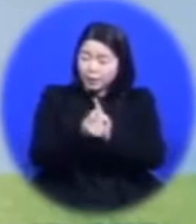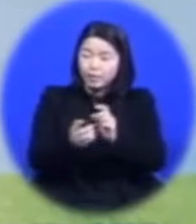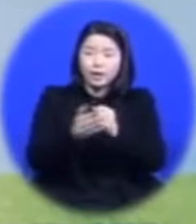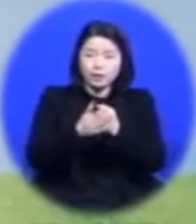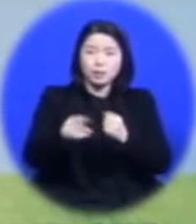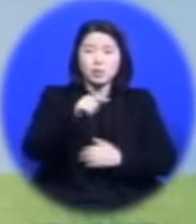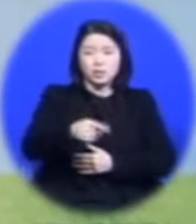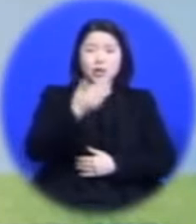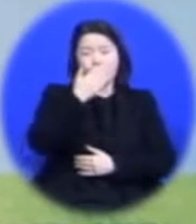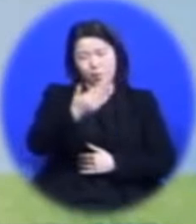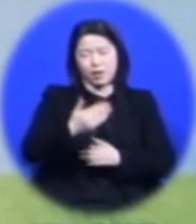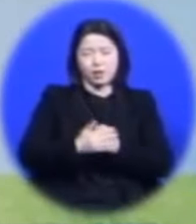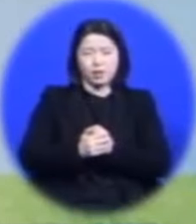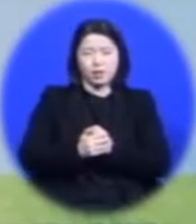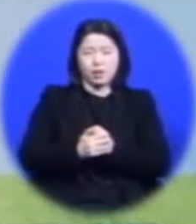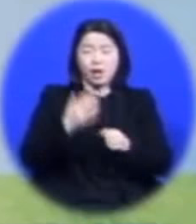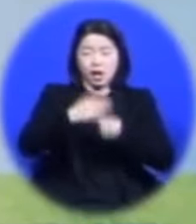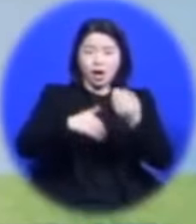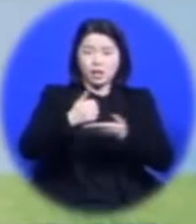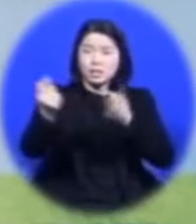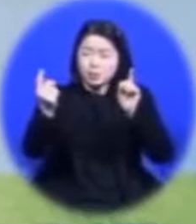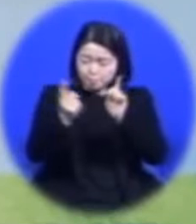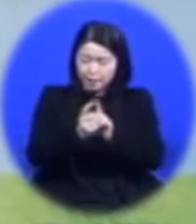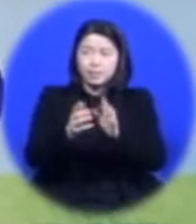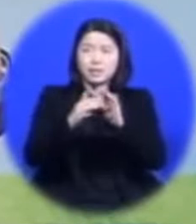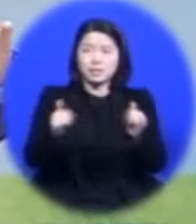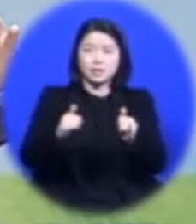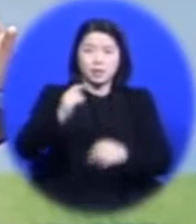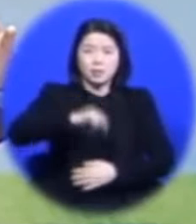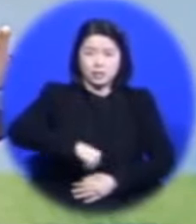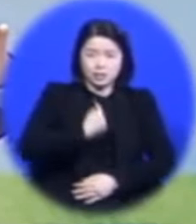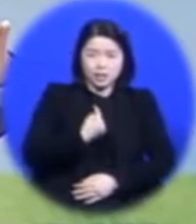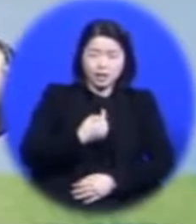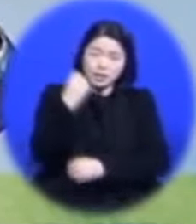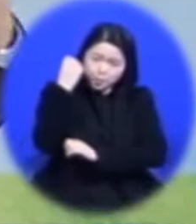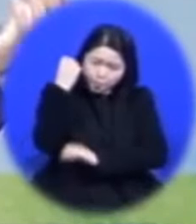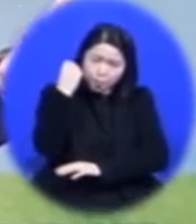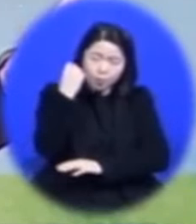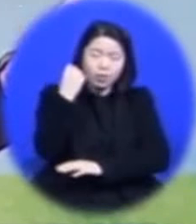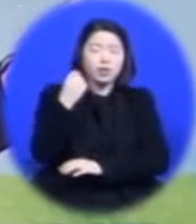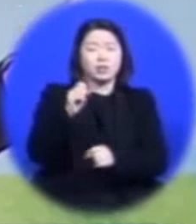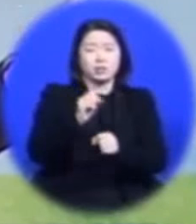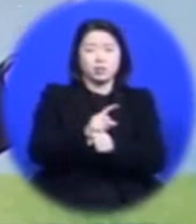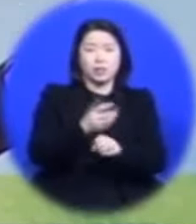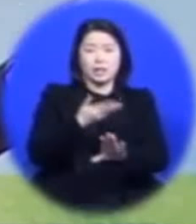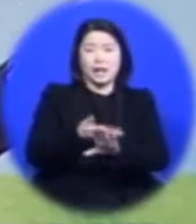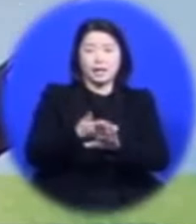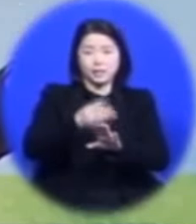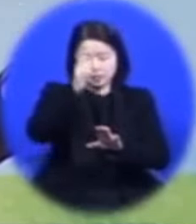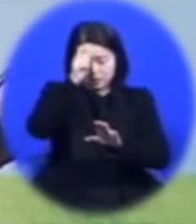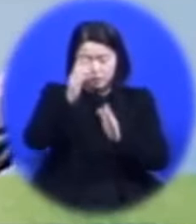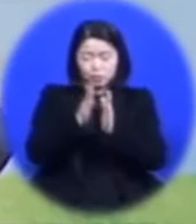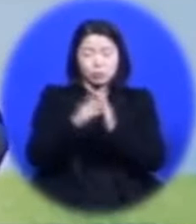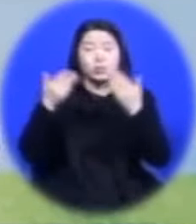그렇게 하는 거예요 하나님을 만난 사람은 자기 본성과 다른 기도를 하게